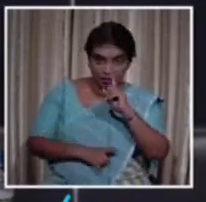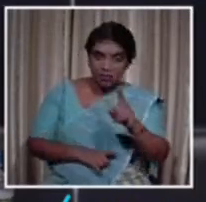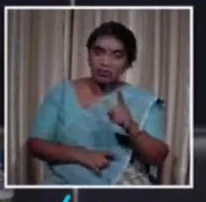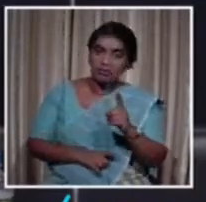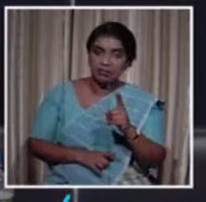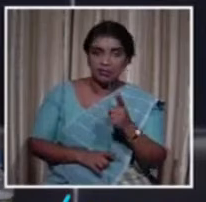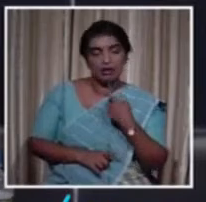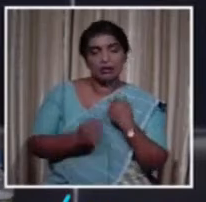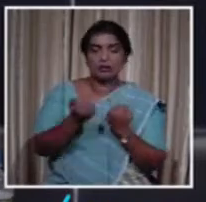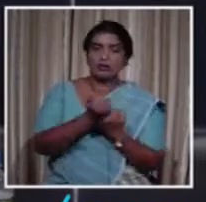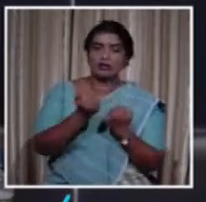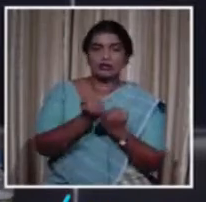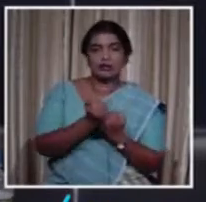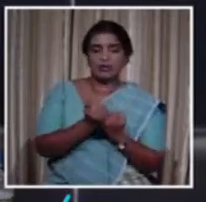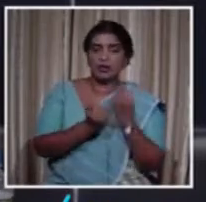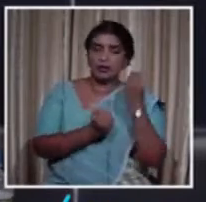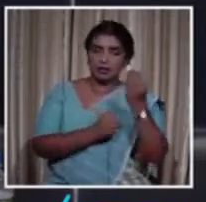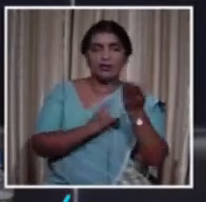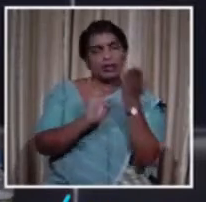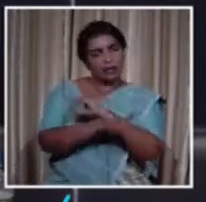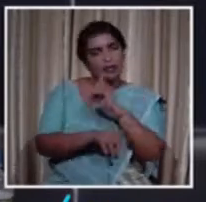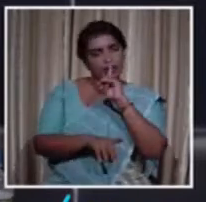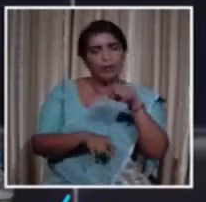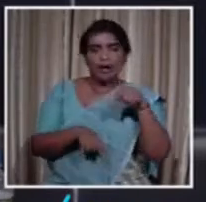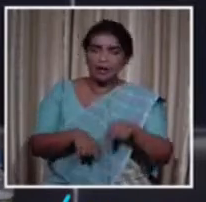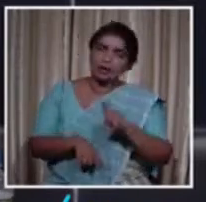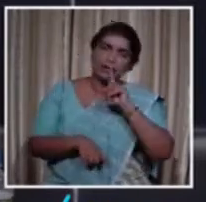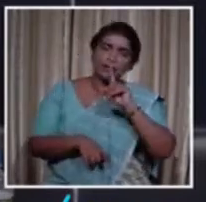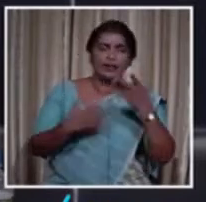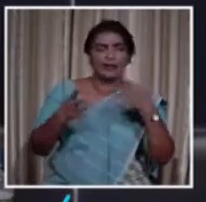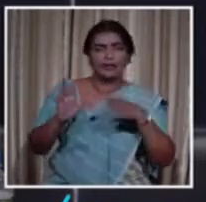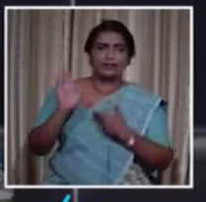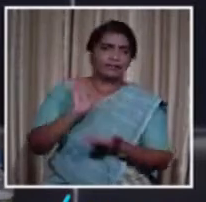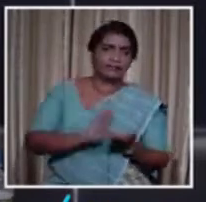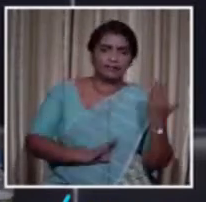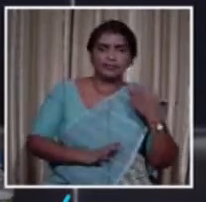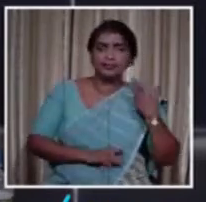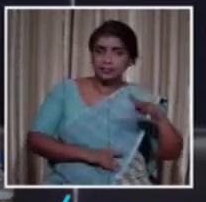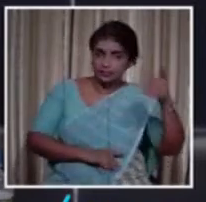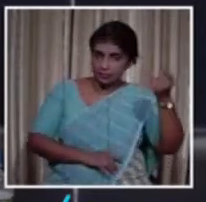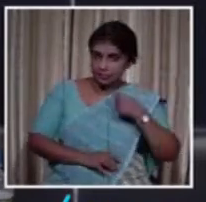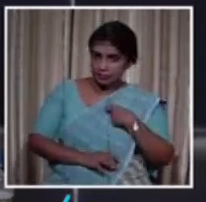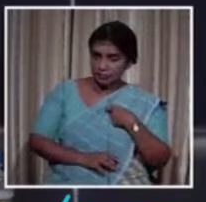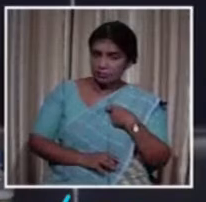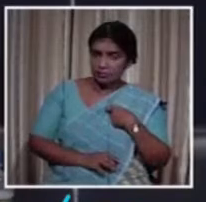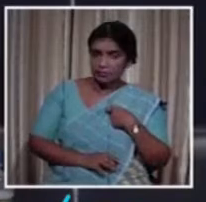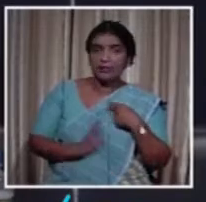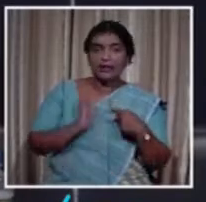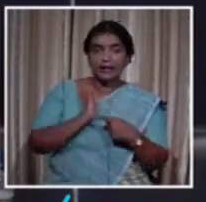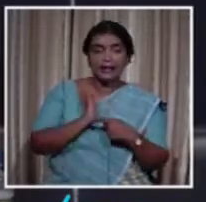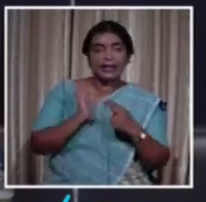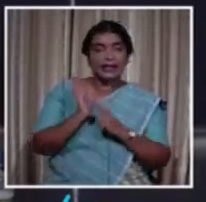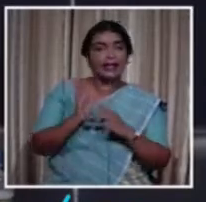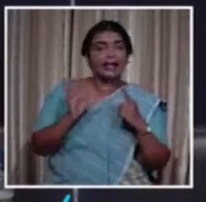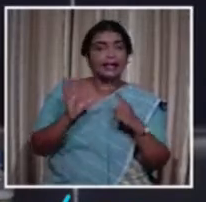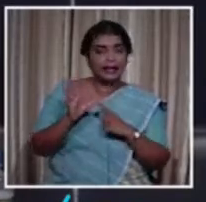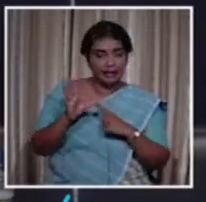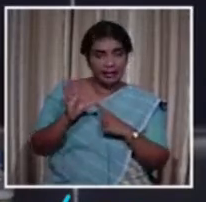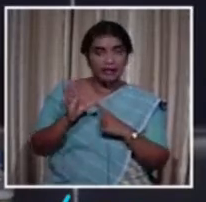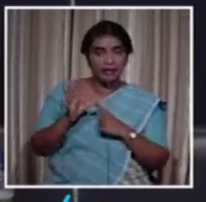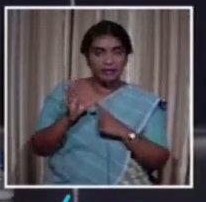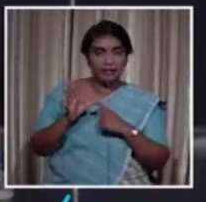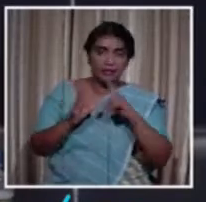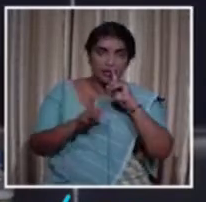මම සහයෝගය දෙන්නම් එදත් කිව්වා අදත් කියනවා කියලා ගියා ඒ පාර මට ඇවිල්ලා ඇහුවා මේ TNA ඒකට කතා කරන්න